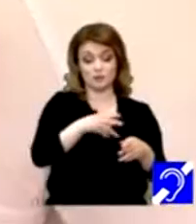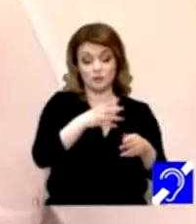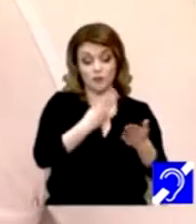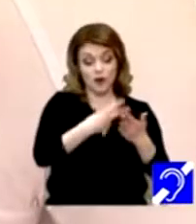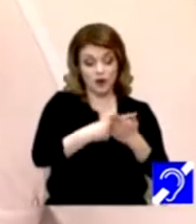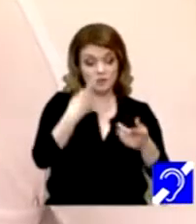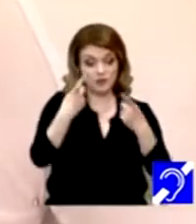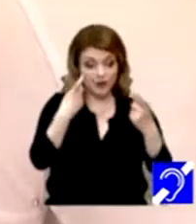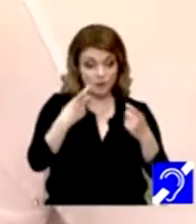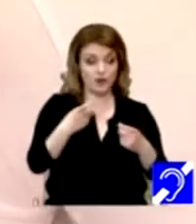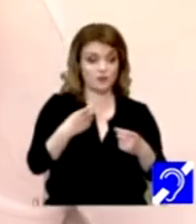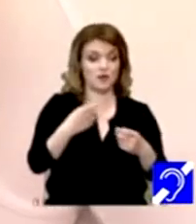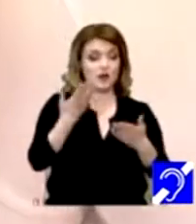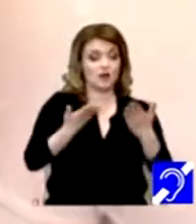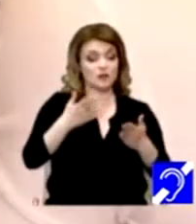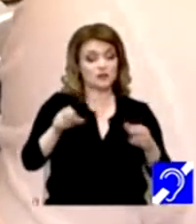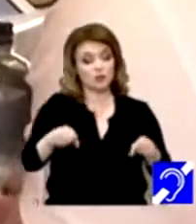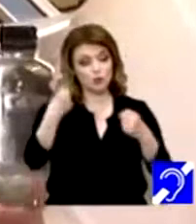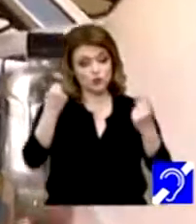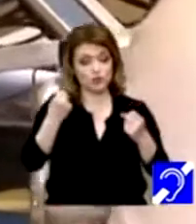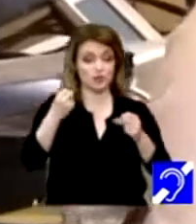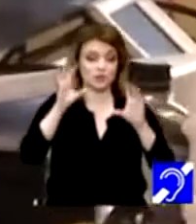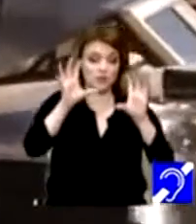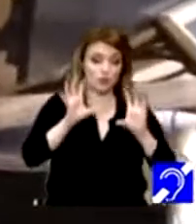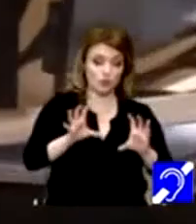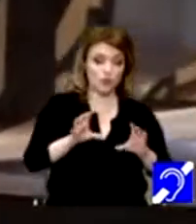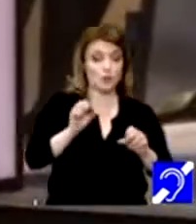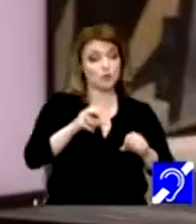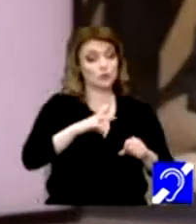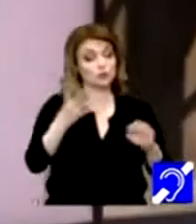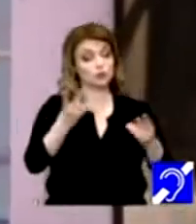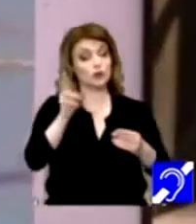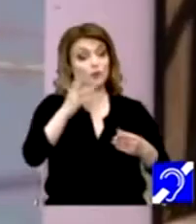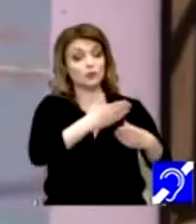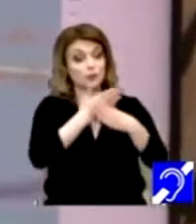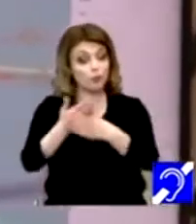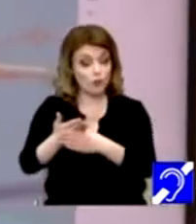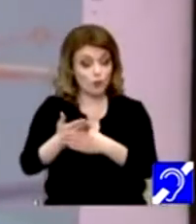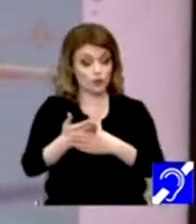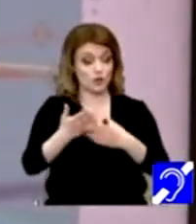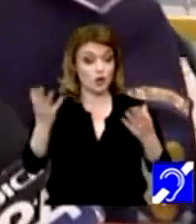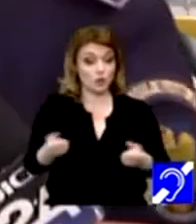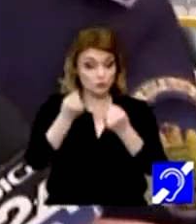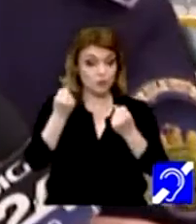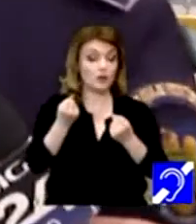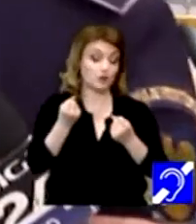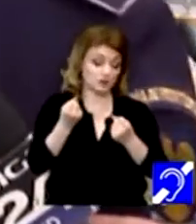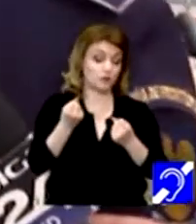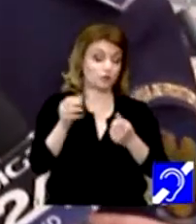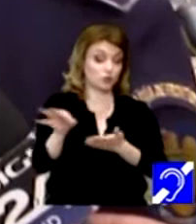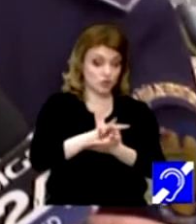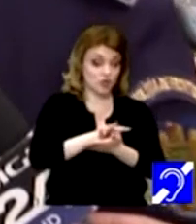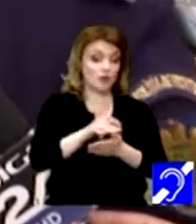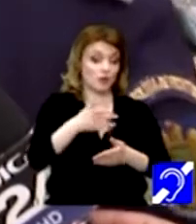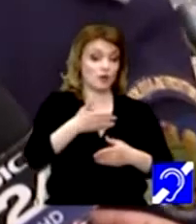despre traficul naval, pescuitul ilegal sau situații de căutare și salvare. Durează undeva la 15 minute pregătirea echipamentului, camerele să fie